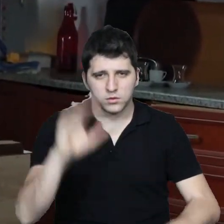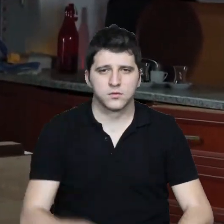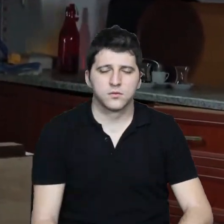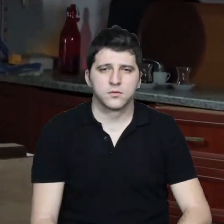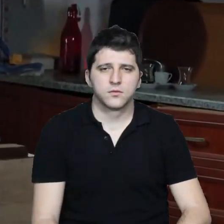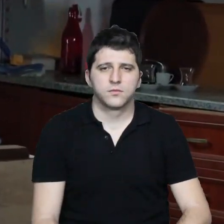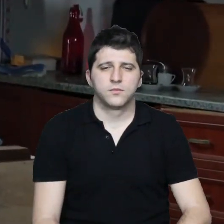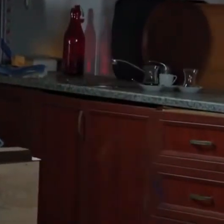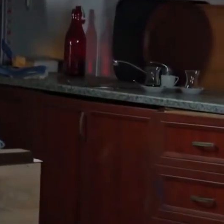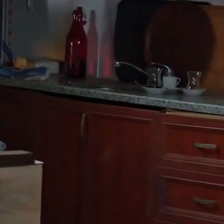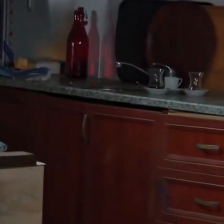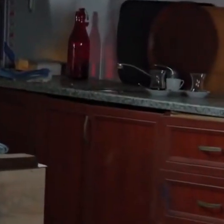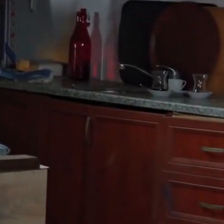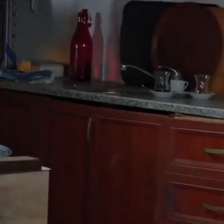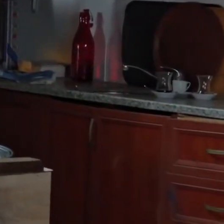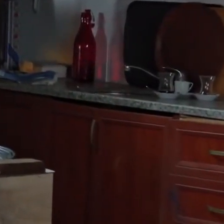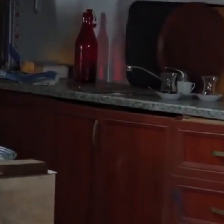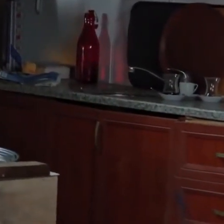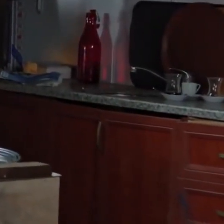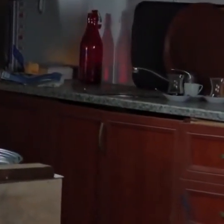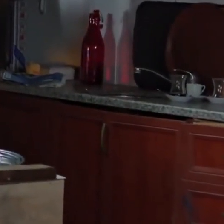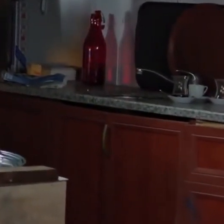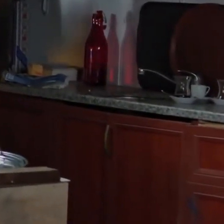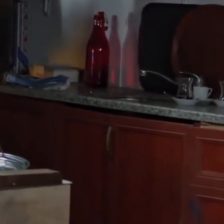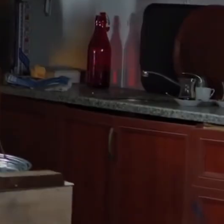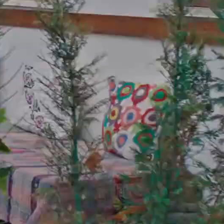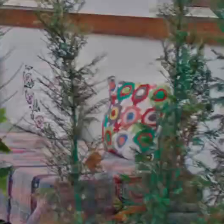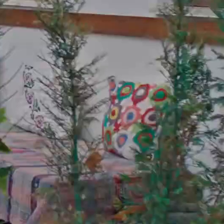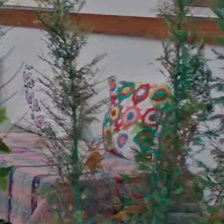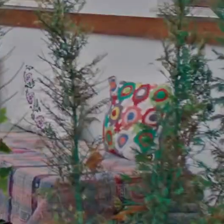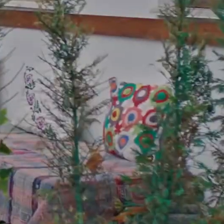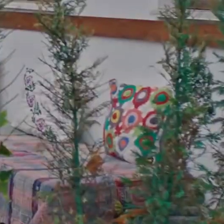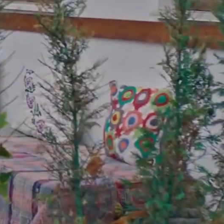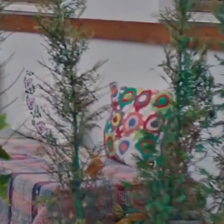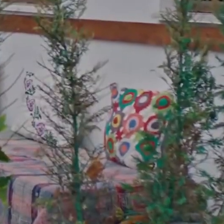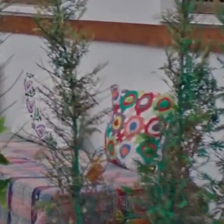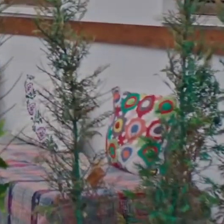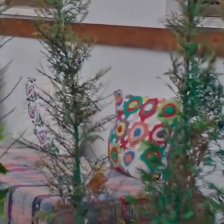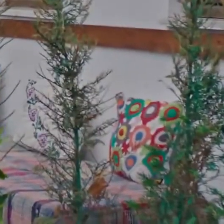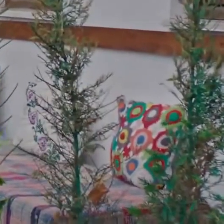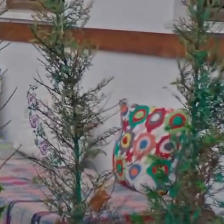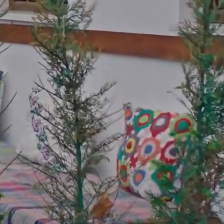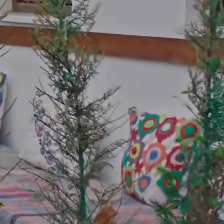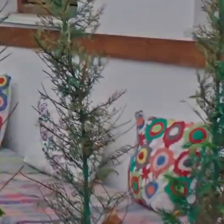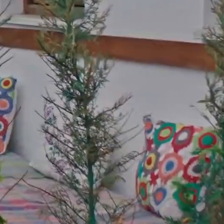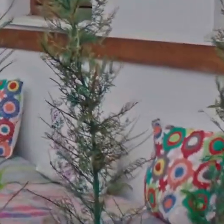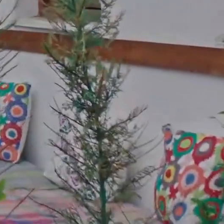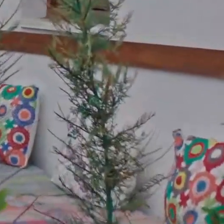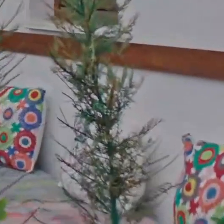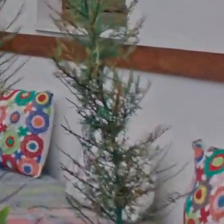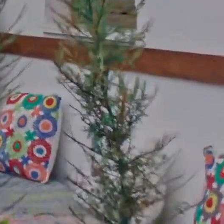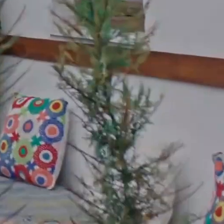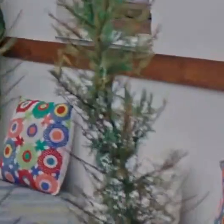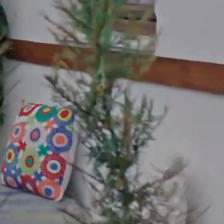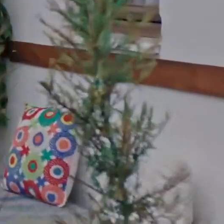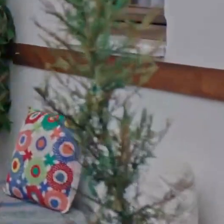Helmut'a selam verdi. Helmut elini kaldırıp aldı selamı. İbrahim'in arkasından kederle bakıyor. İbrahim evine geldi. Kapıya yürüyor.